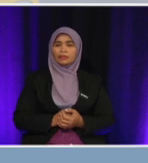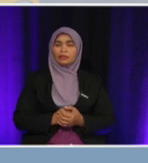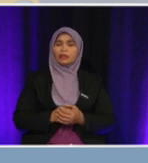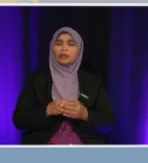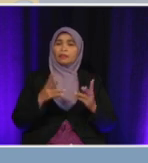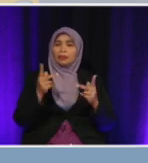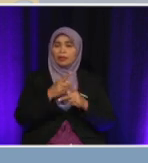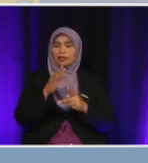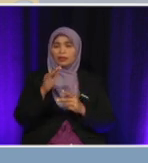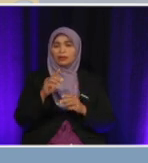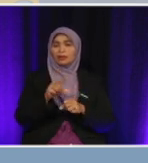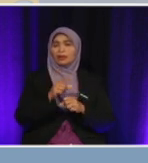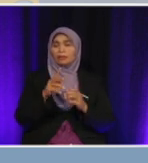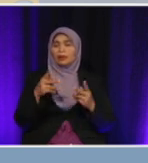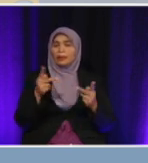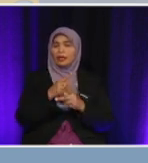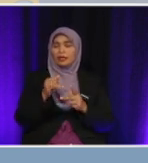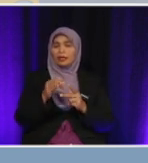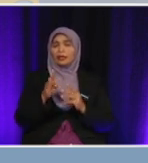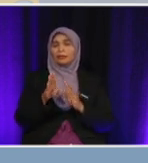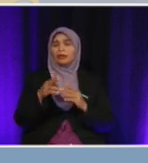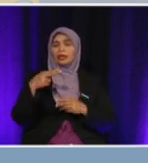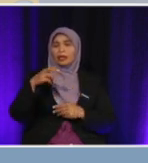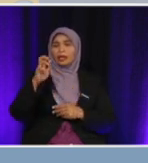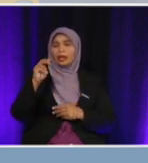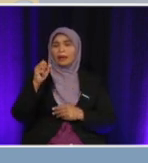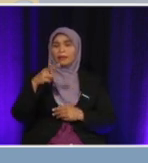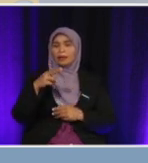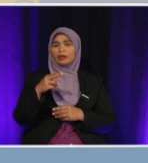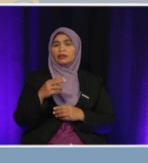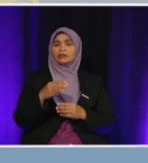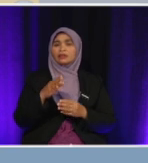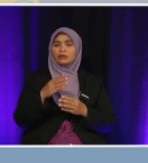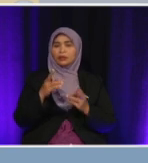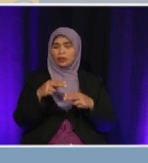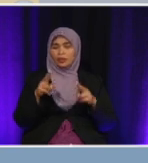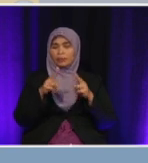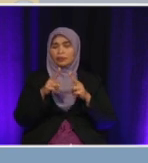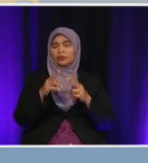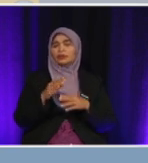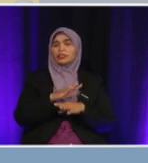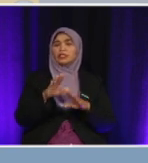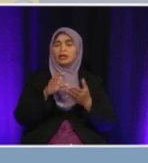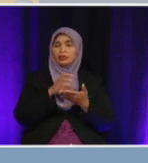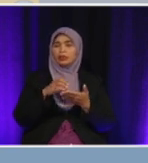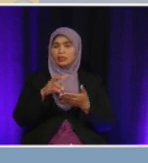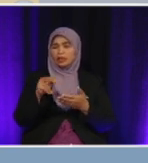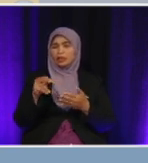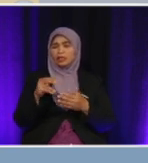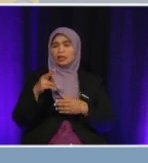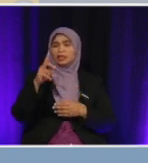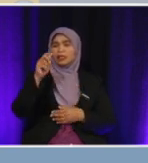berhikmah seperti tidak membunuh orang awam dan tidak merusakkan tanaman Iya mengamalkan peperangan yang berhema yang